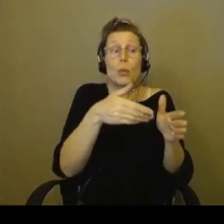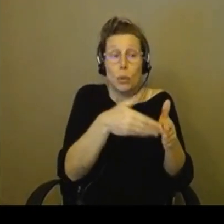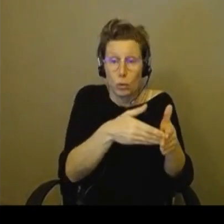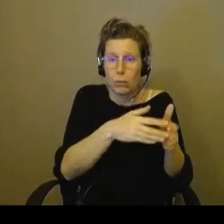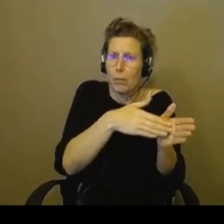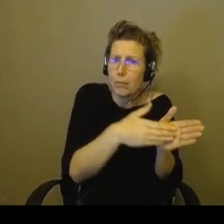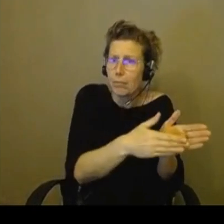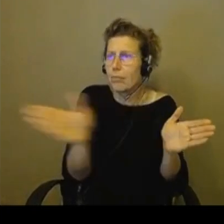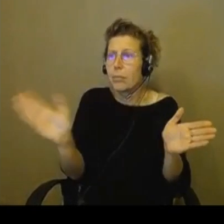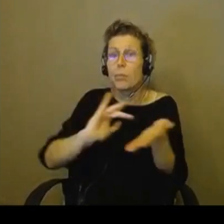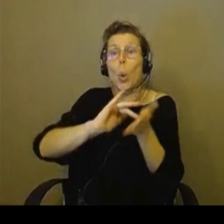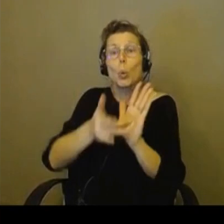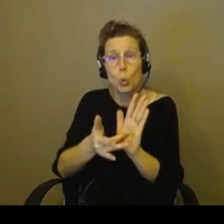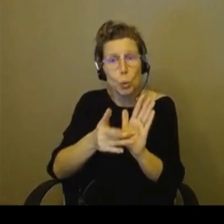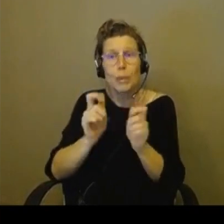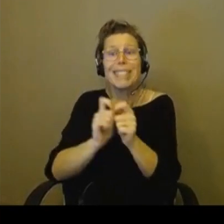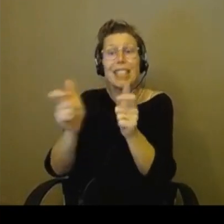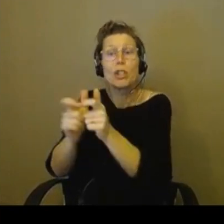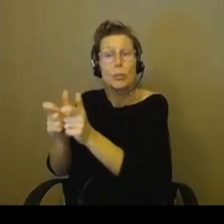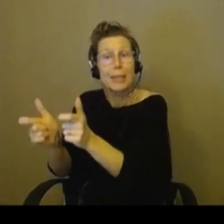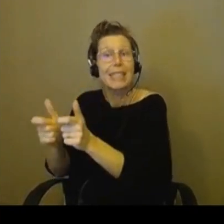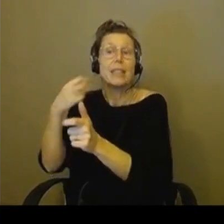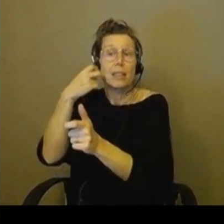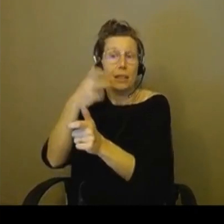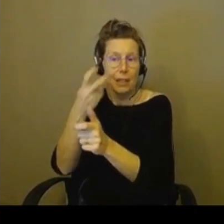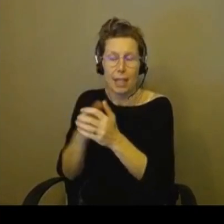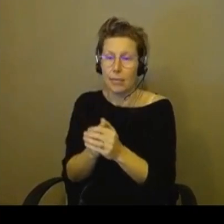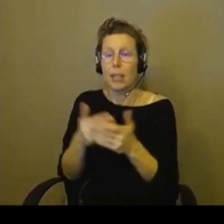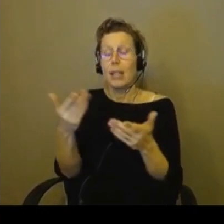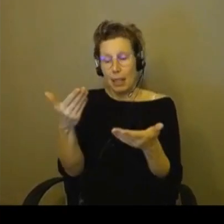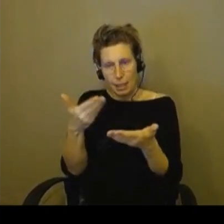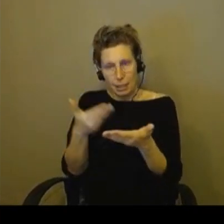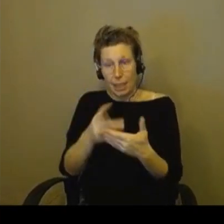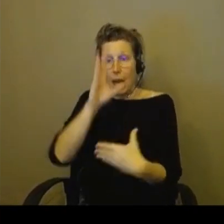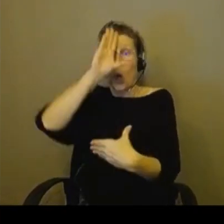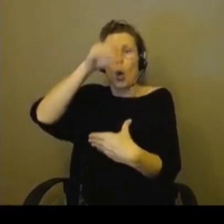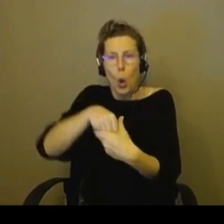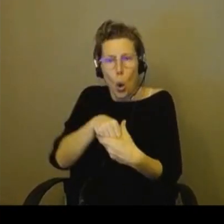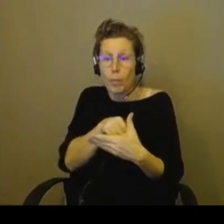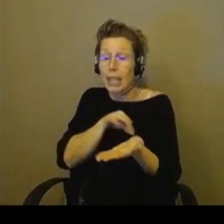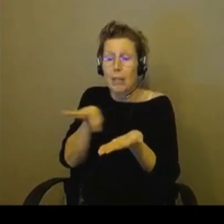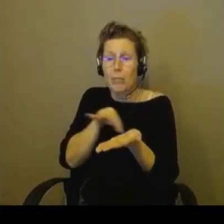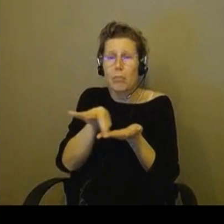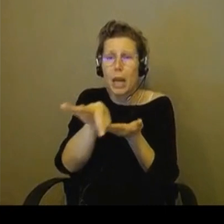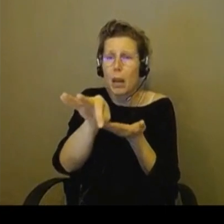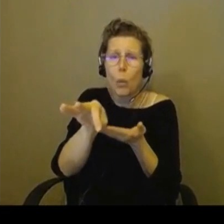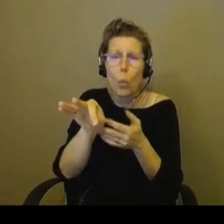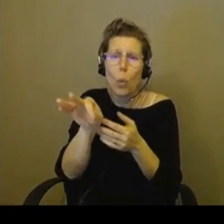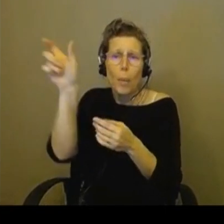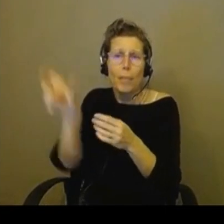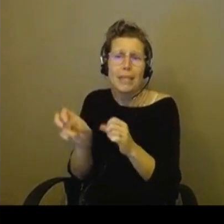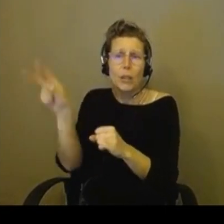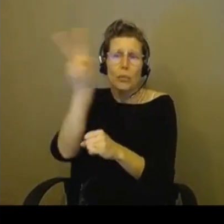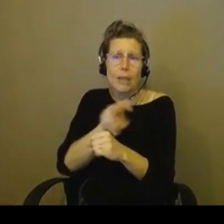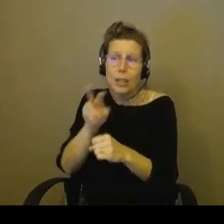parcours voyageur. Dans le parcours voyageur, pour rendre, encore une fois, le parcours voyageur le plus fluide possible, le plus facile possible, de la réservation de